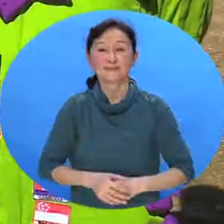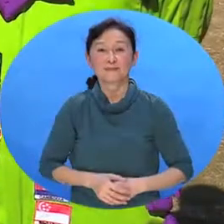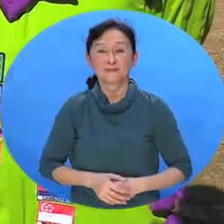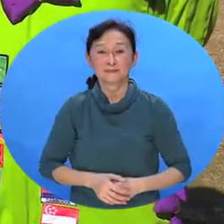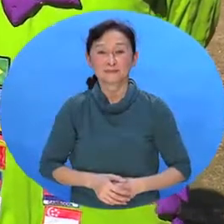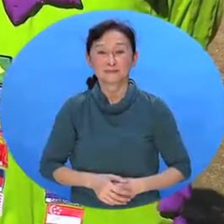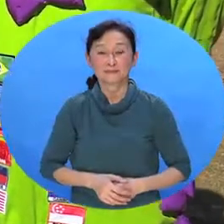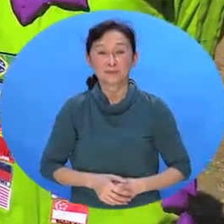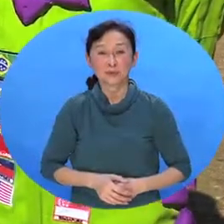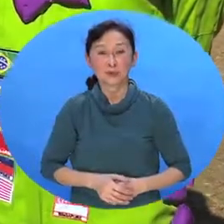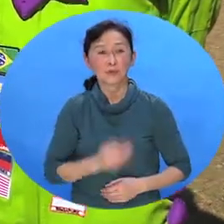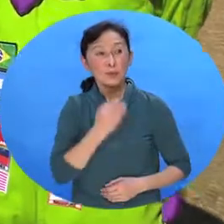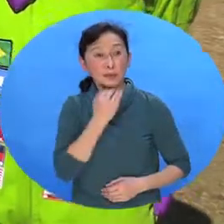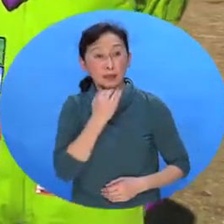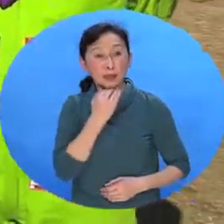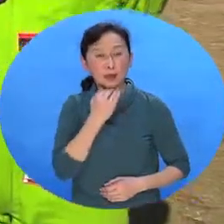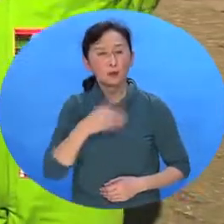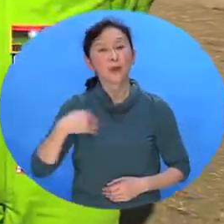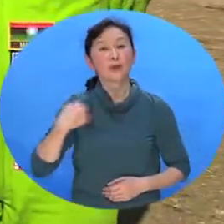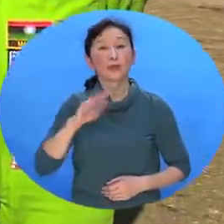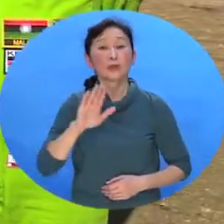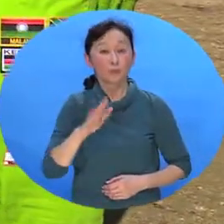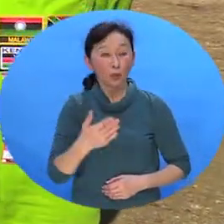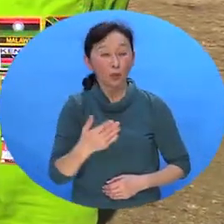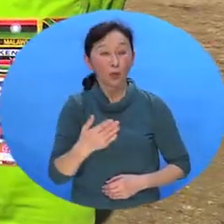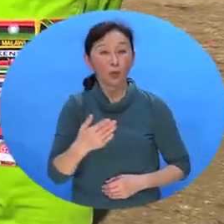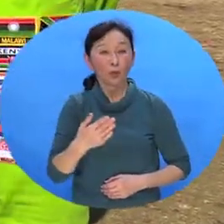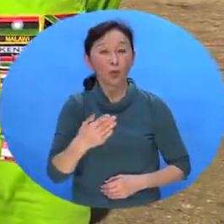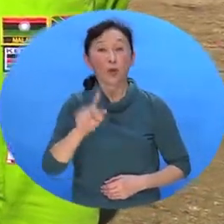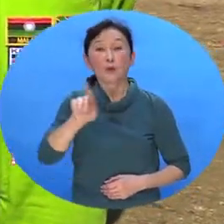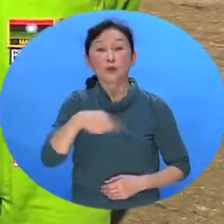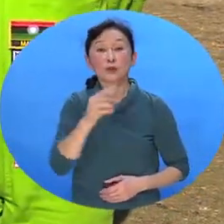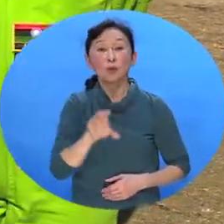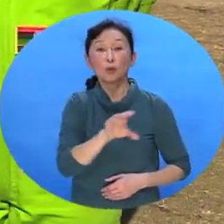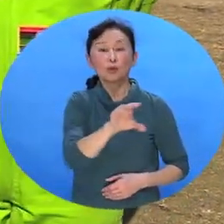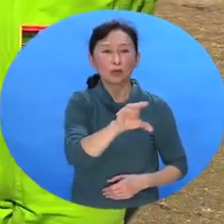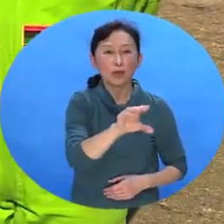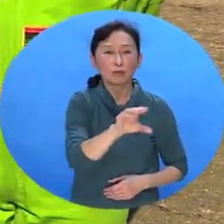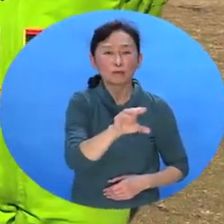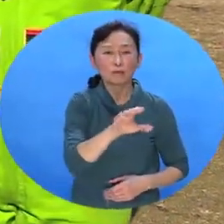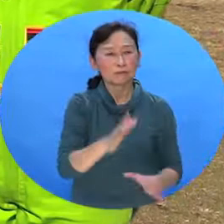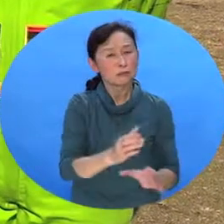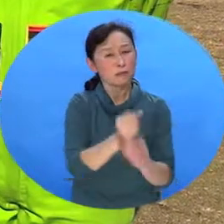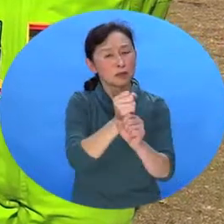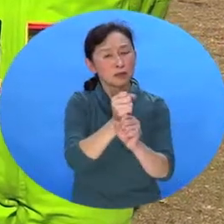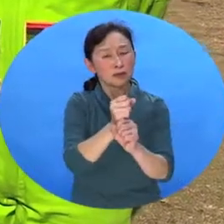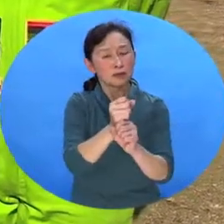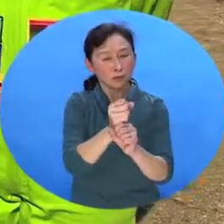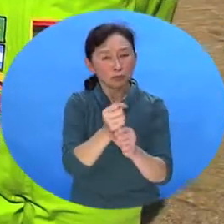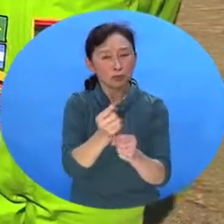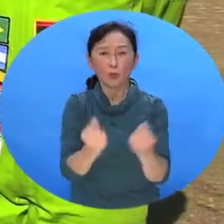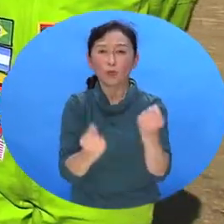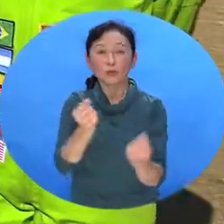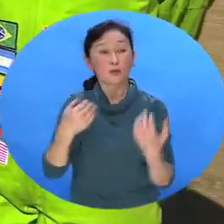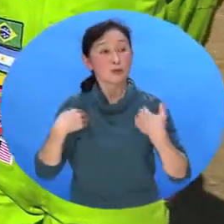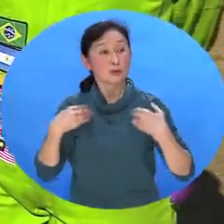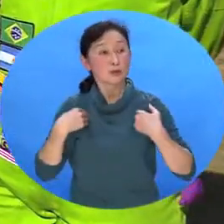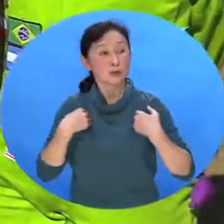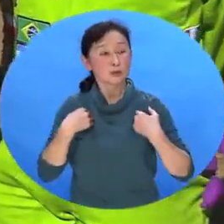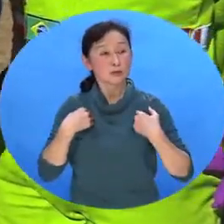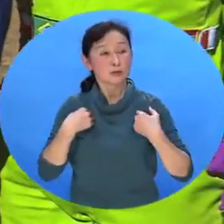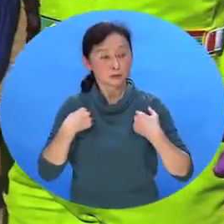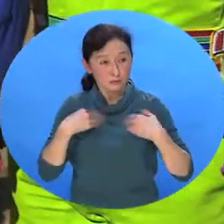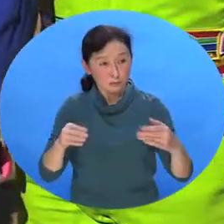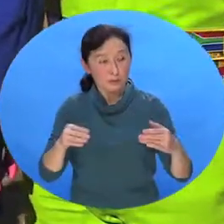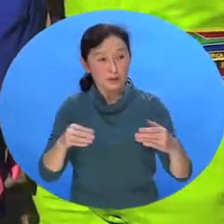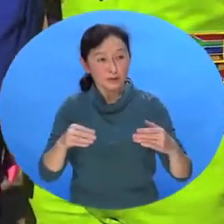い、ということでここに来てるんですよ。 ちょっと待って、はい、よくわからないんですけども、うん、自動運転ということはですね、うん、車に乗るとドライバーが何もしな